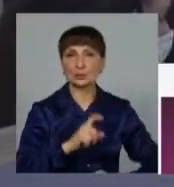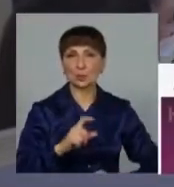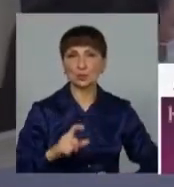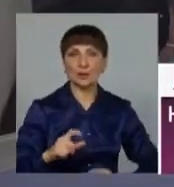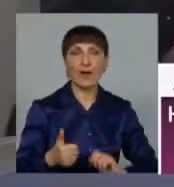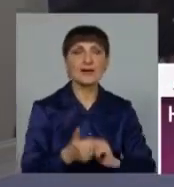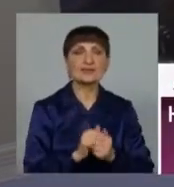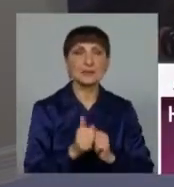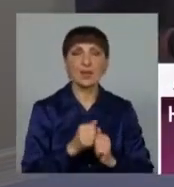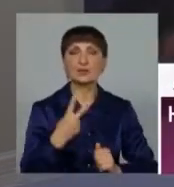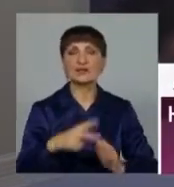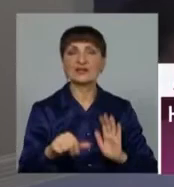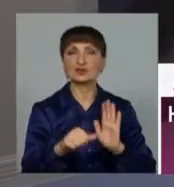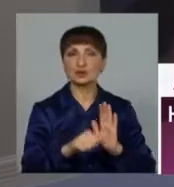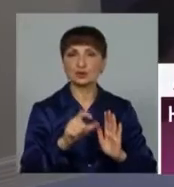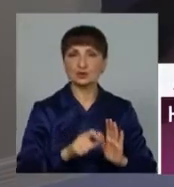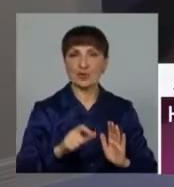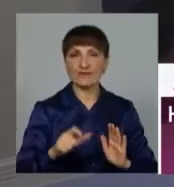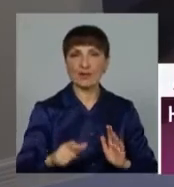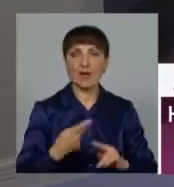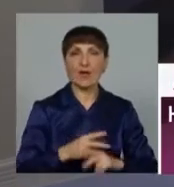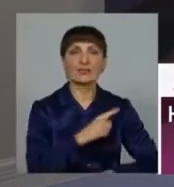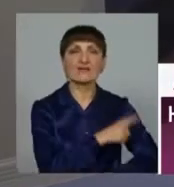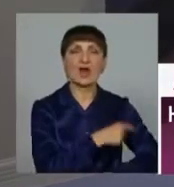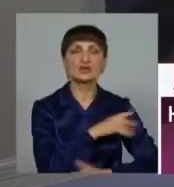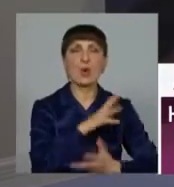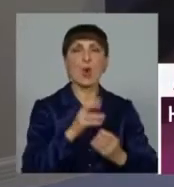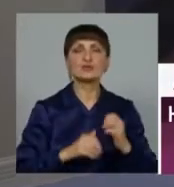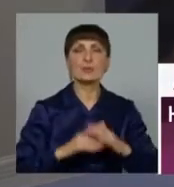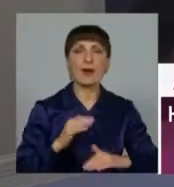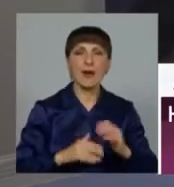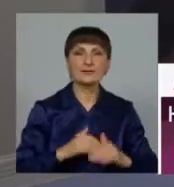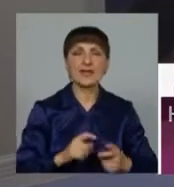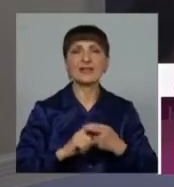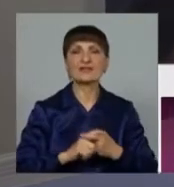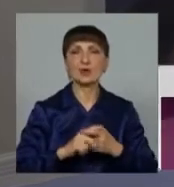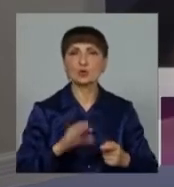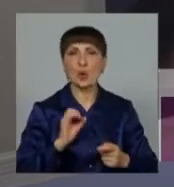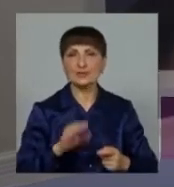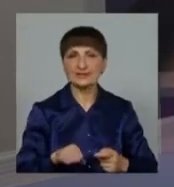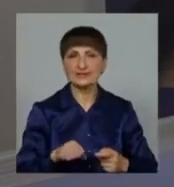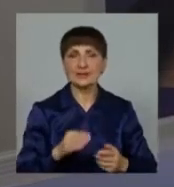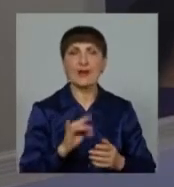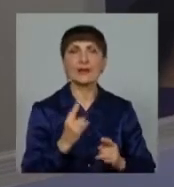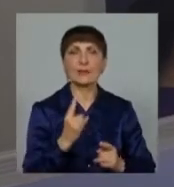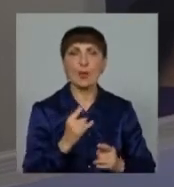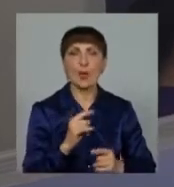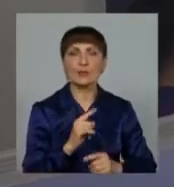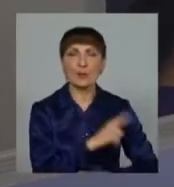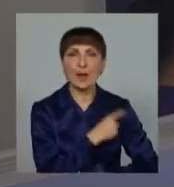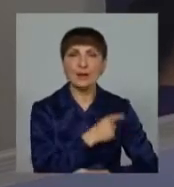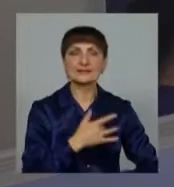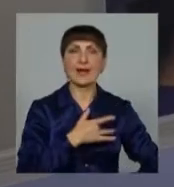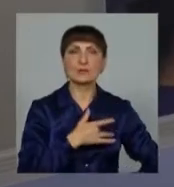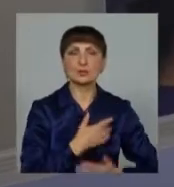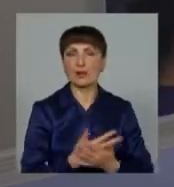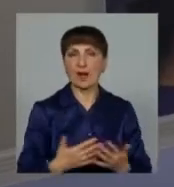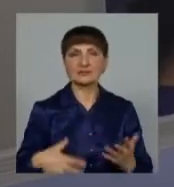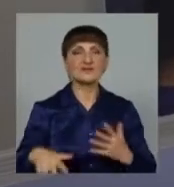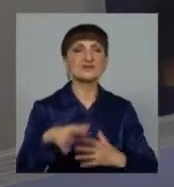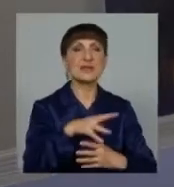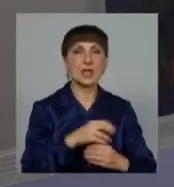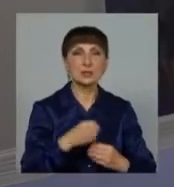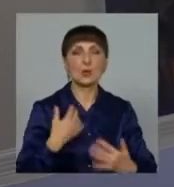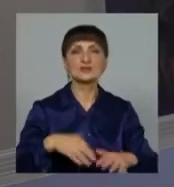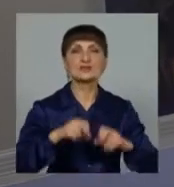смену дежурят 26 из них. Это врачи общей практики, инфекционисты, неонатологи, кардиологи и другие. Все они